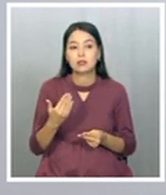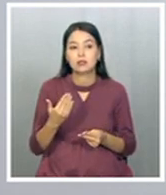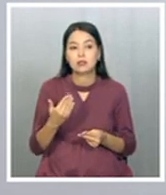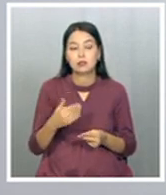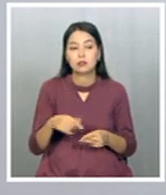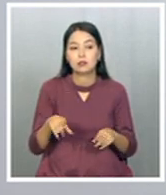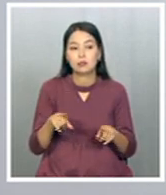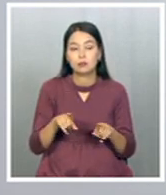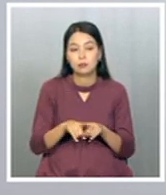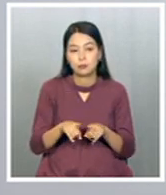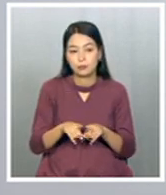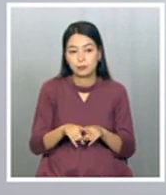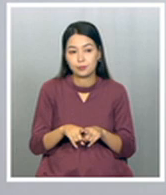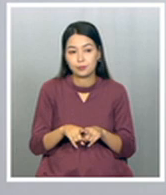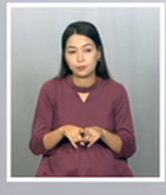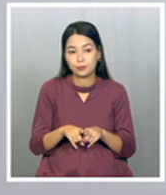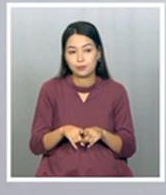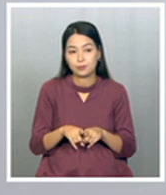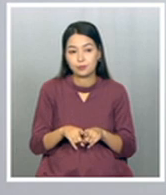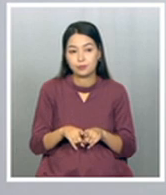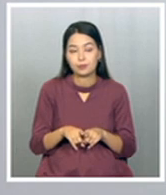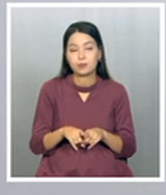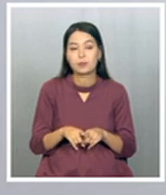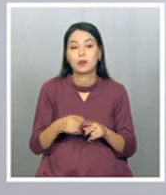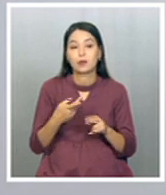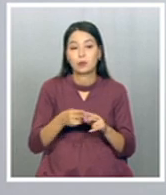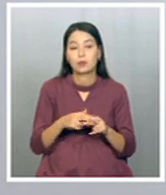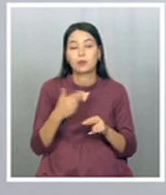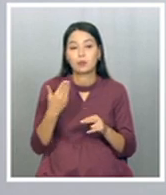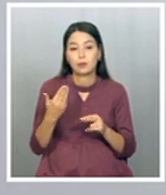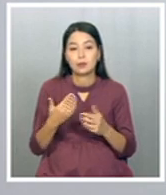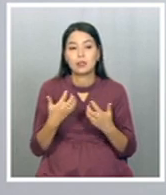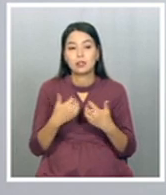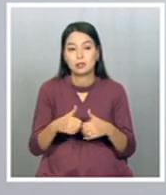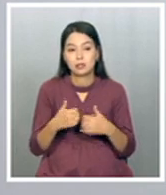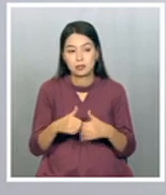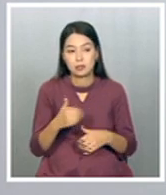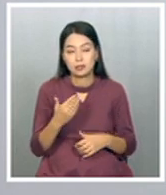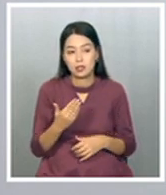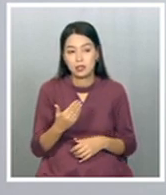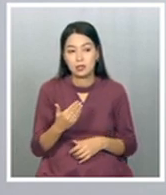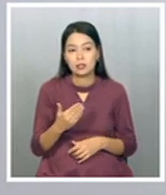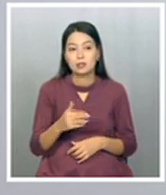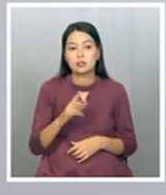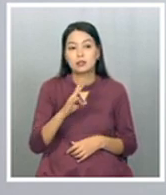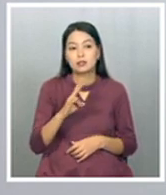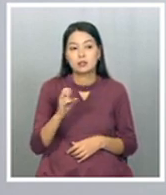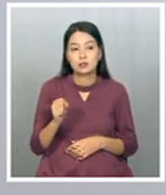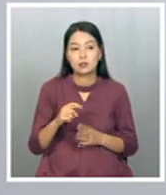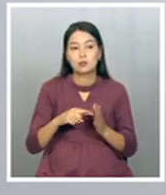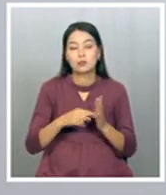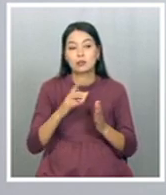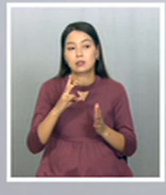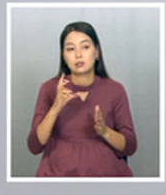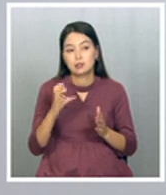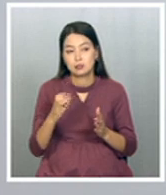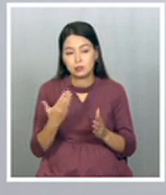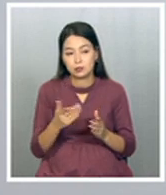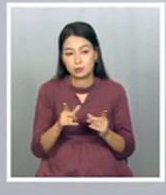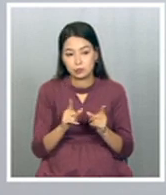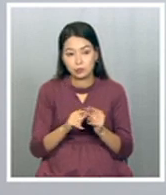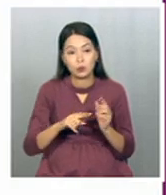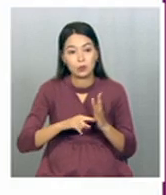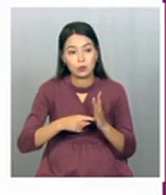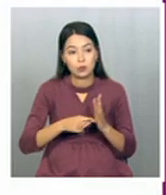жақтары не екен? Тең екен. Осы теңдіктерді енді қалғанын теңестіретін болса, HA мен HC векторларының скаляр